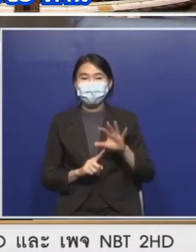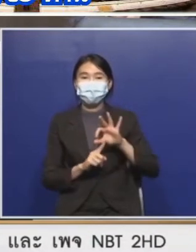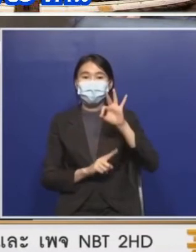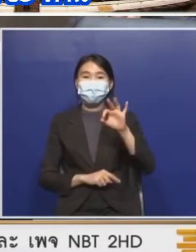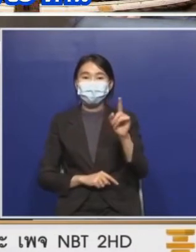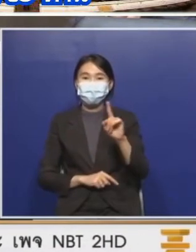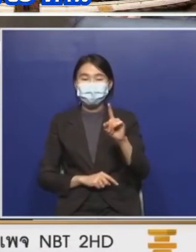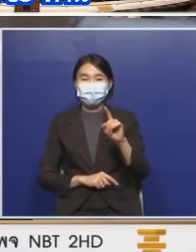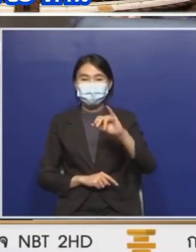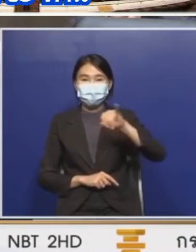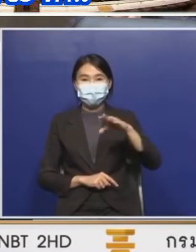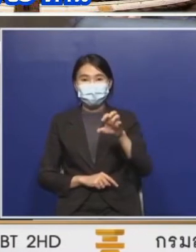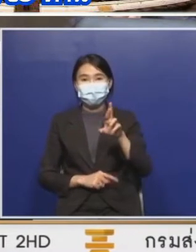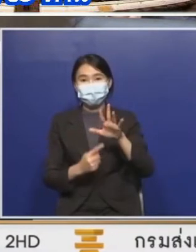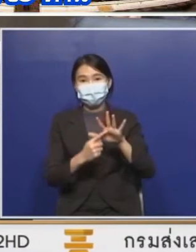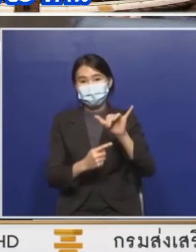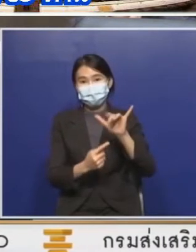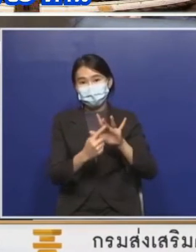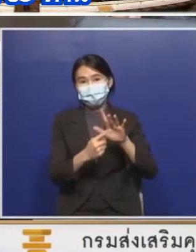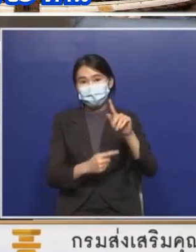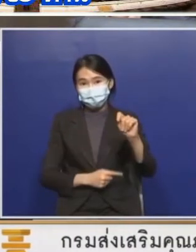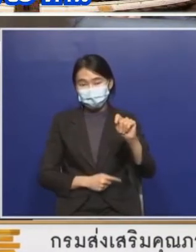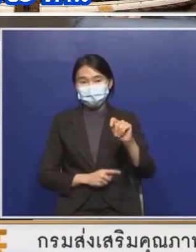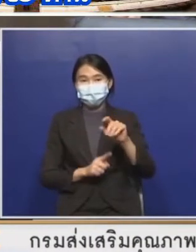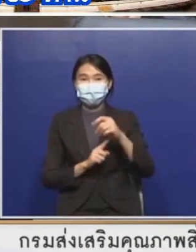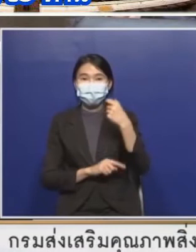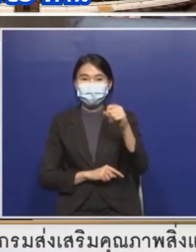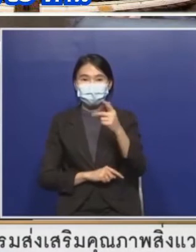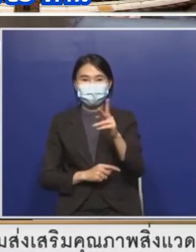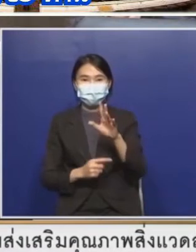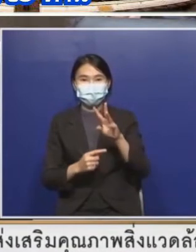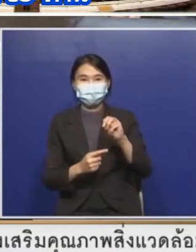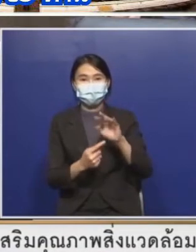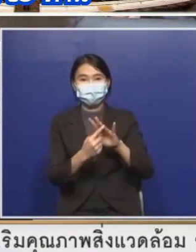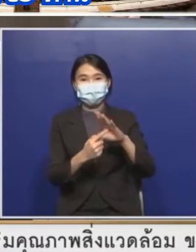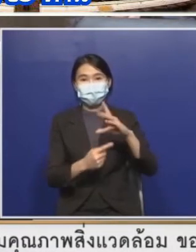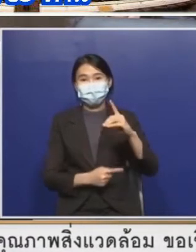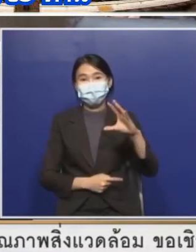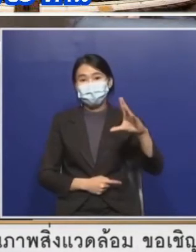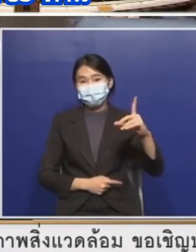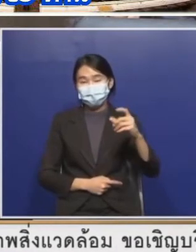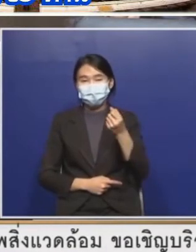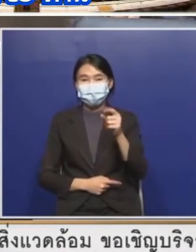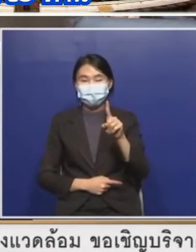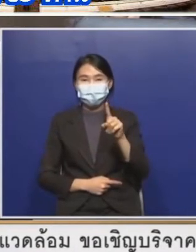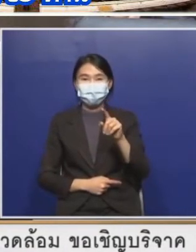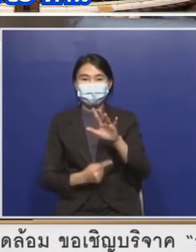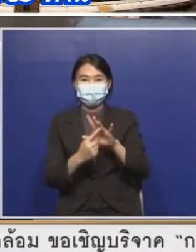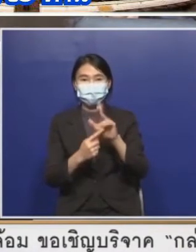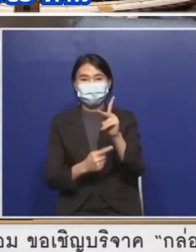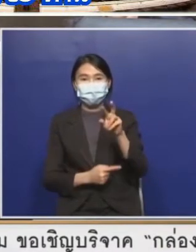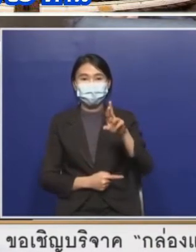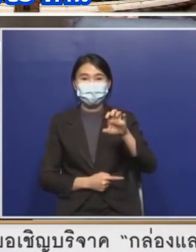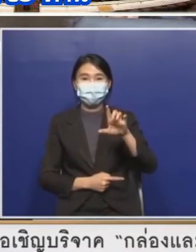9. นายจิรายุห่วงทรัพย์ 10. นายคมเดชชัยสิวานมงคล 11. นายเกลียงกันตินั